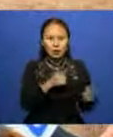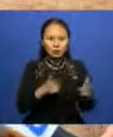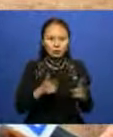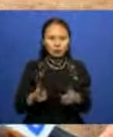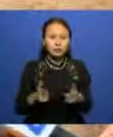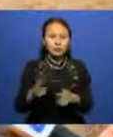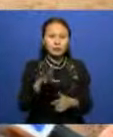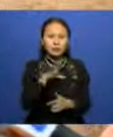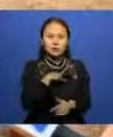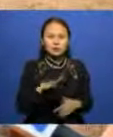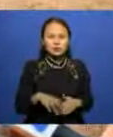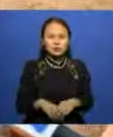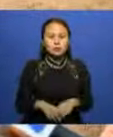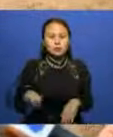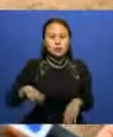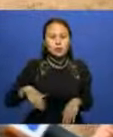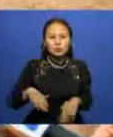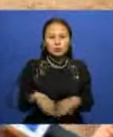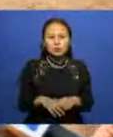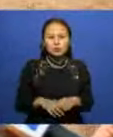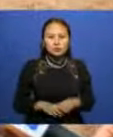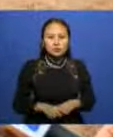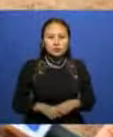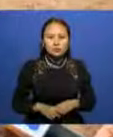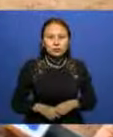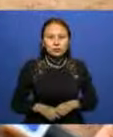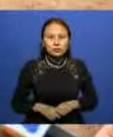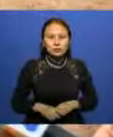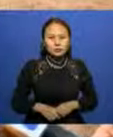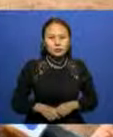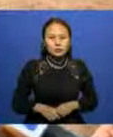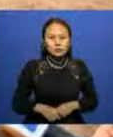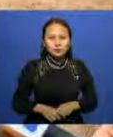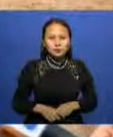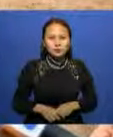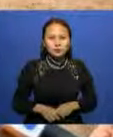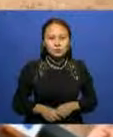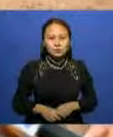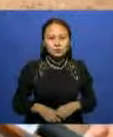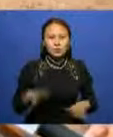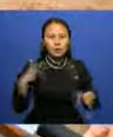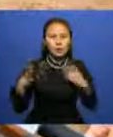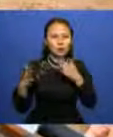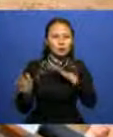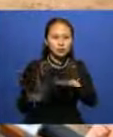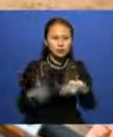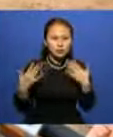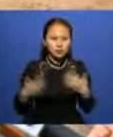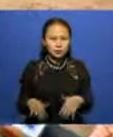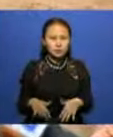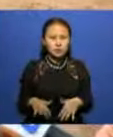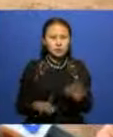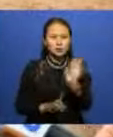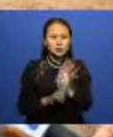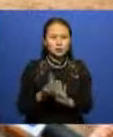подготовкадан өттік. Сосын алып барғасын командующий фронтом маршал